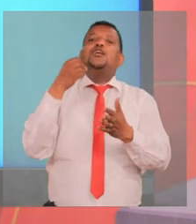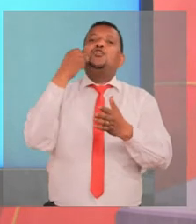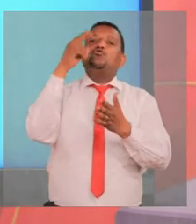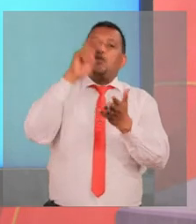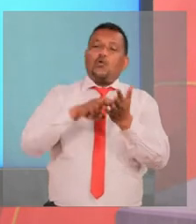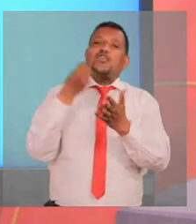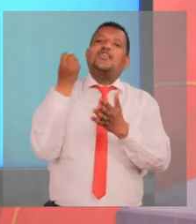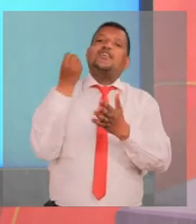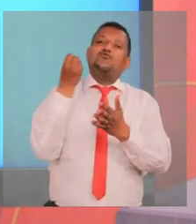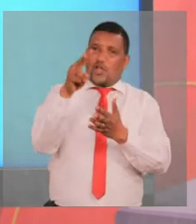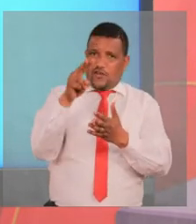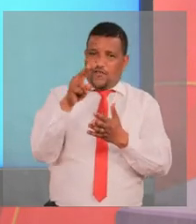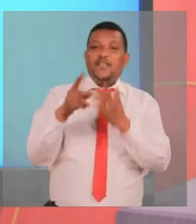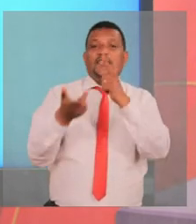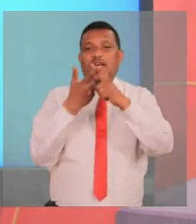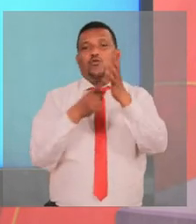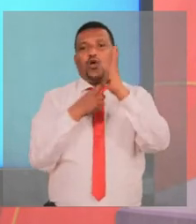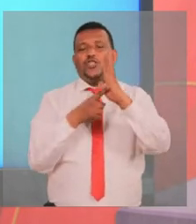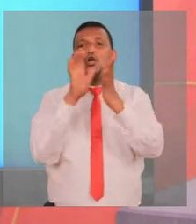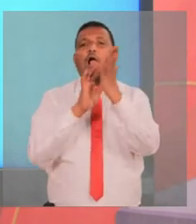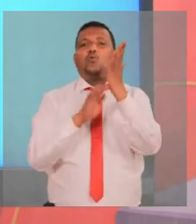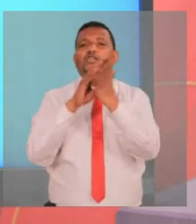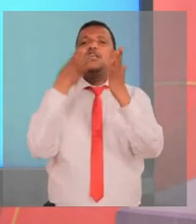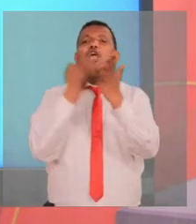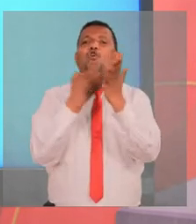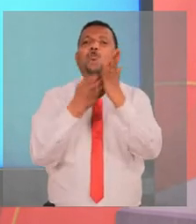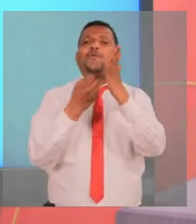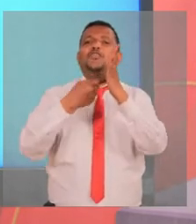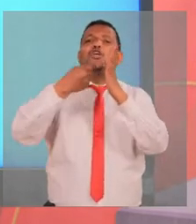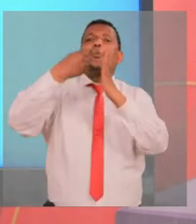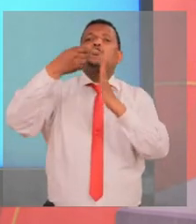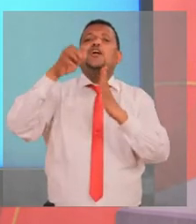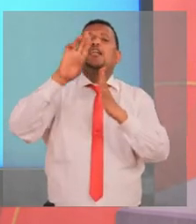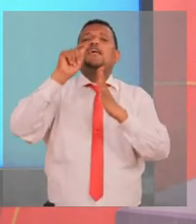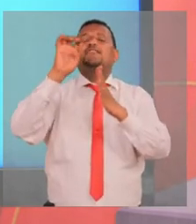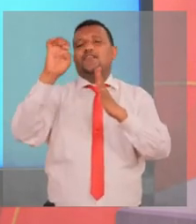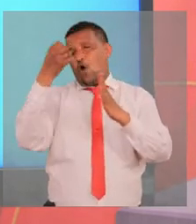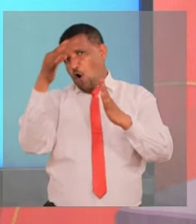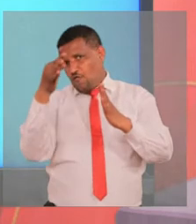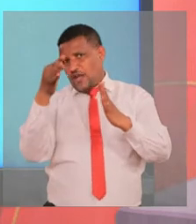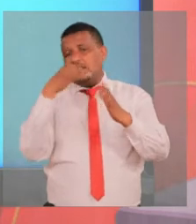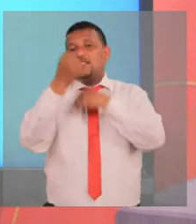दहेज़ सब्सक्राइब 0